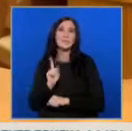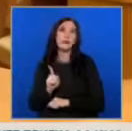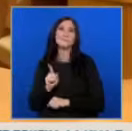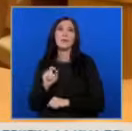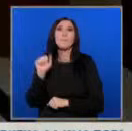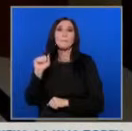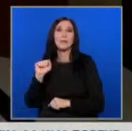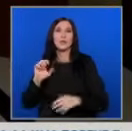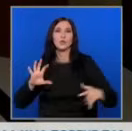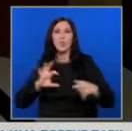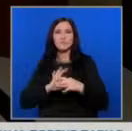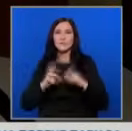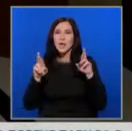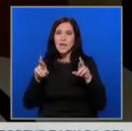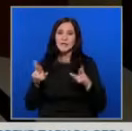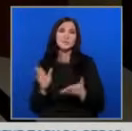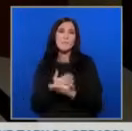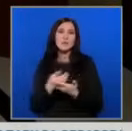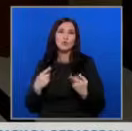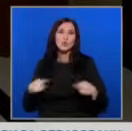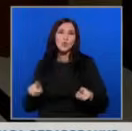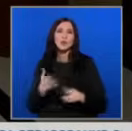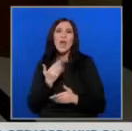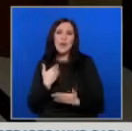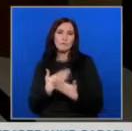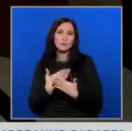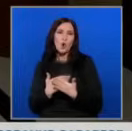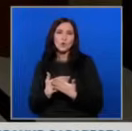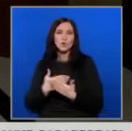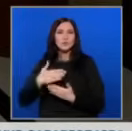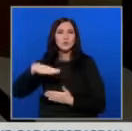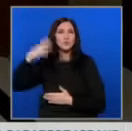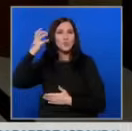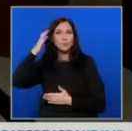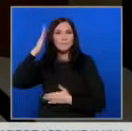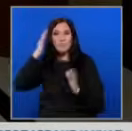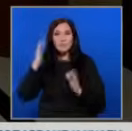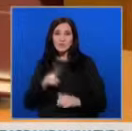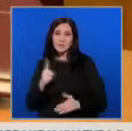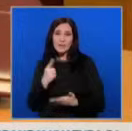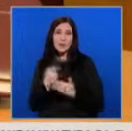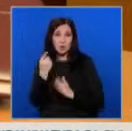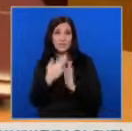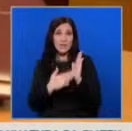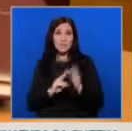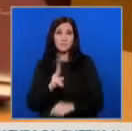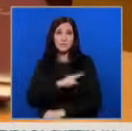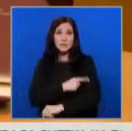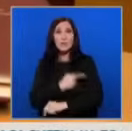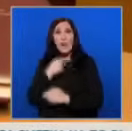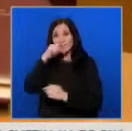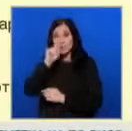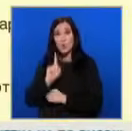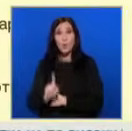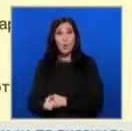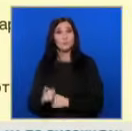партийно отбързан. Надяваме се, между другото, да няма скоро служебно правителство и да не се налага този текст да влиза в сила. Най-важното, според мен, което